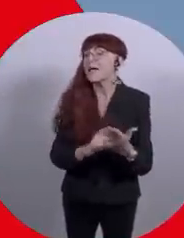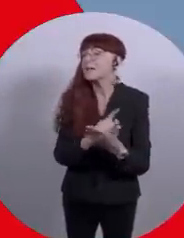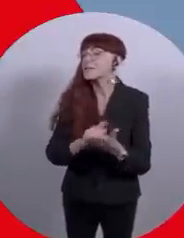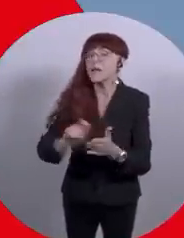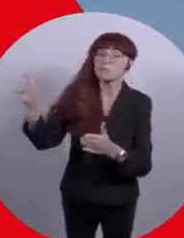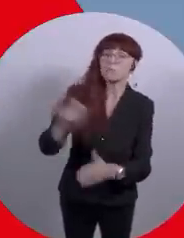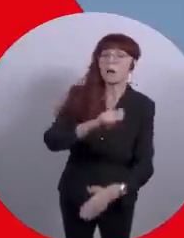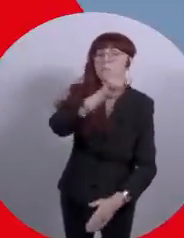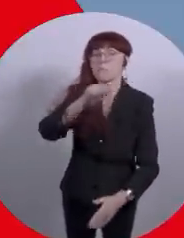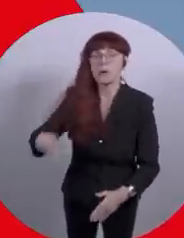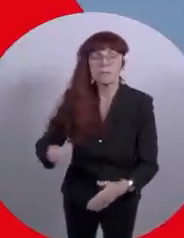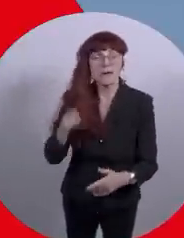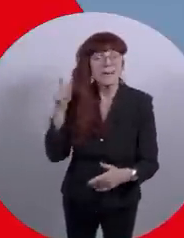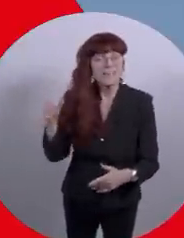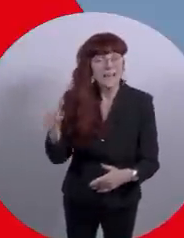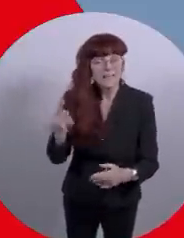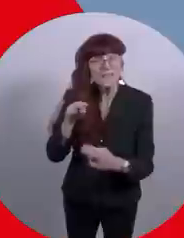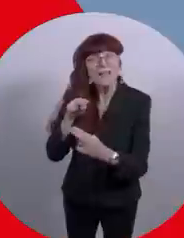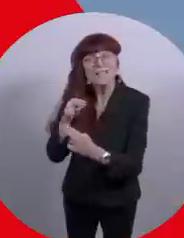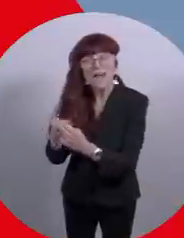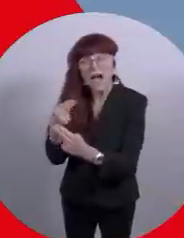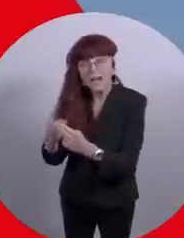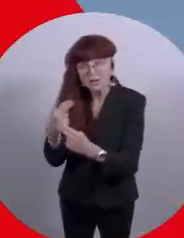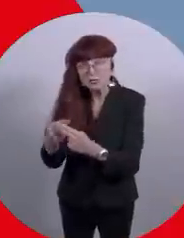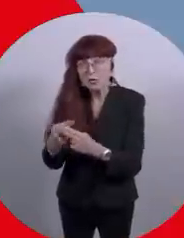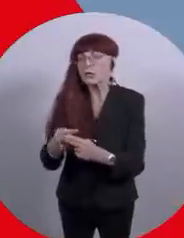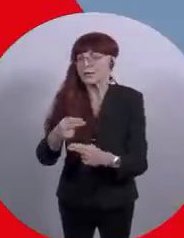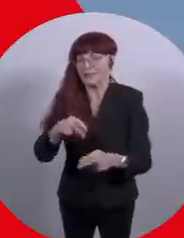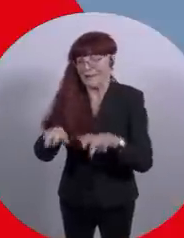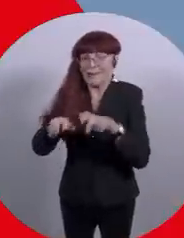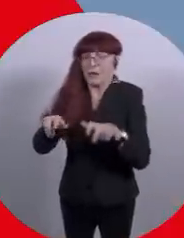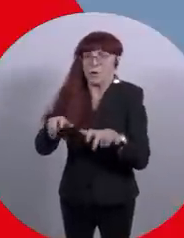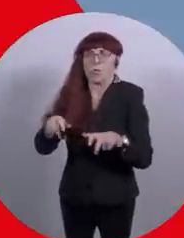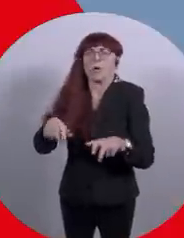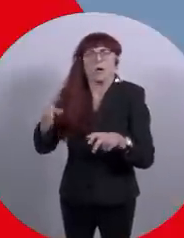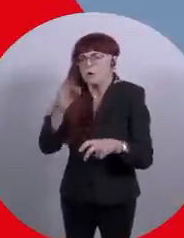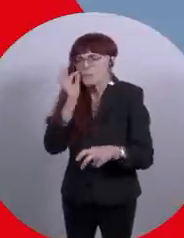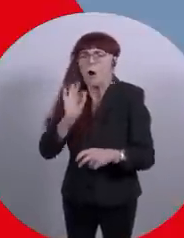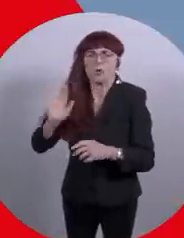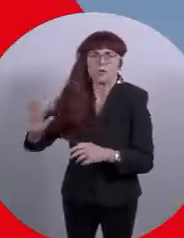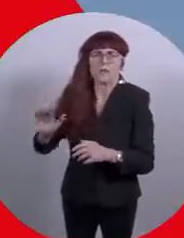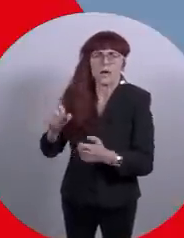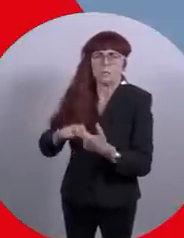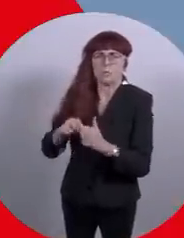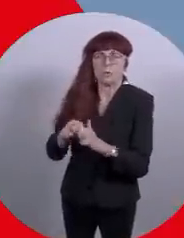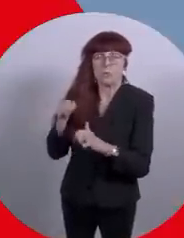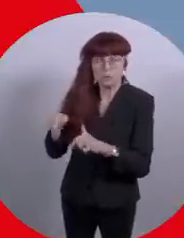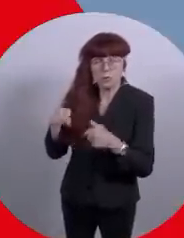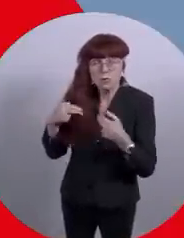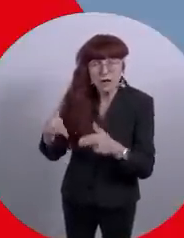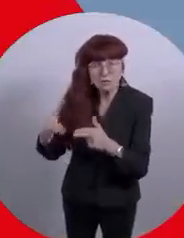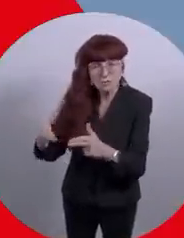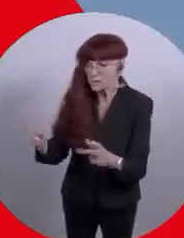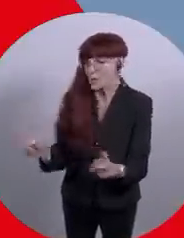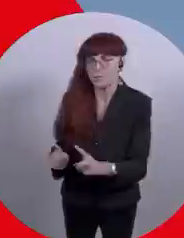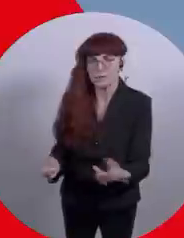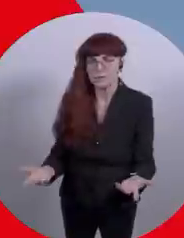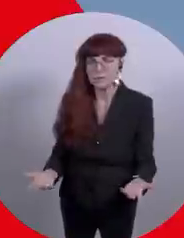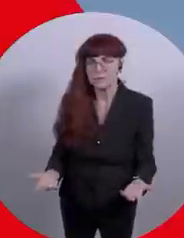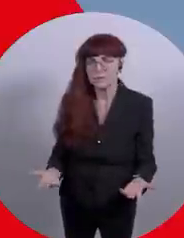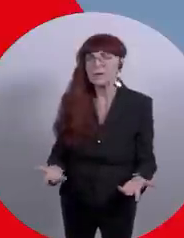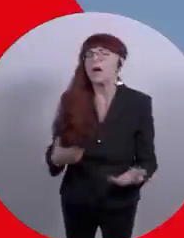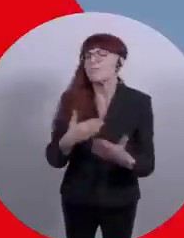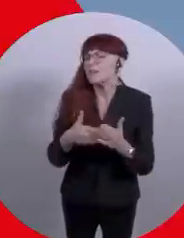auf die Probleme und Sorgen der Frauen und so darf es nicht weitergehen und was wirklich dringend notwendig wäre der